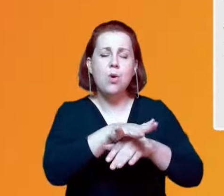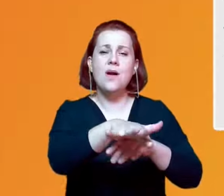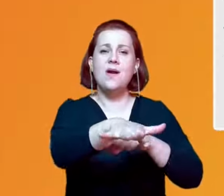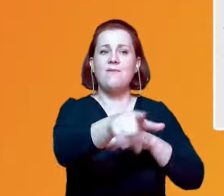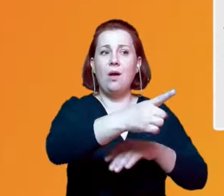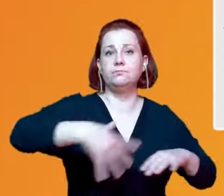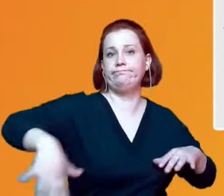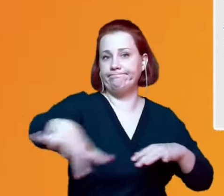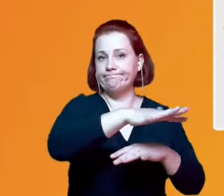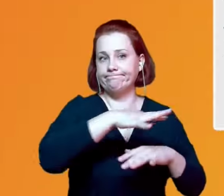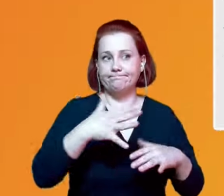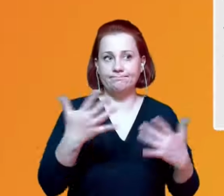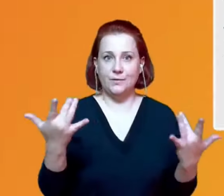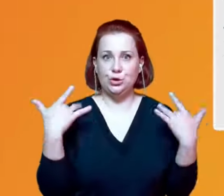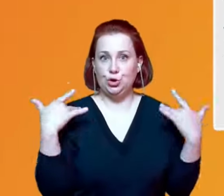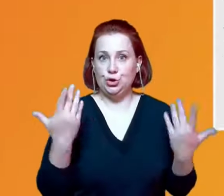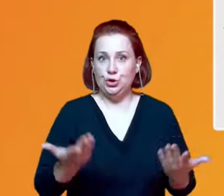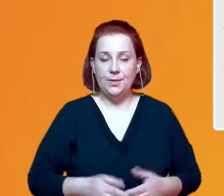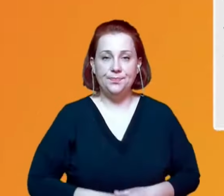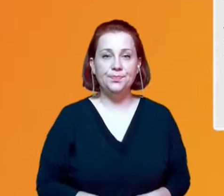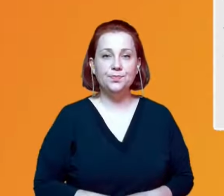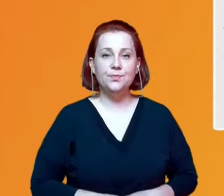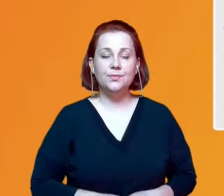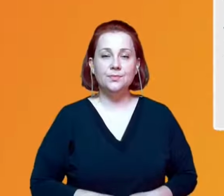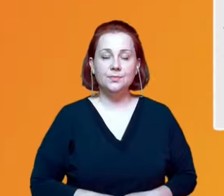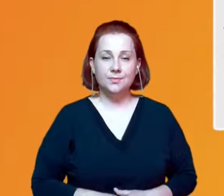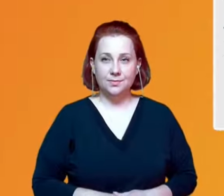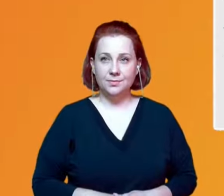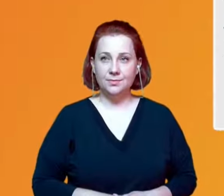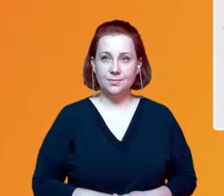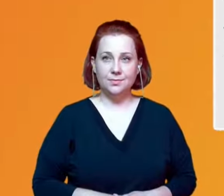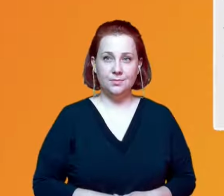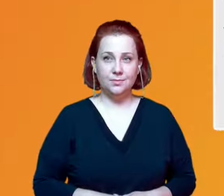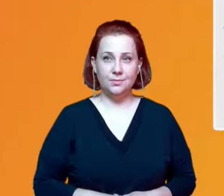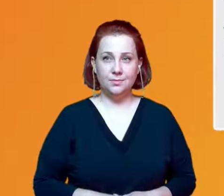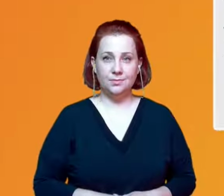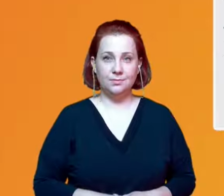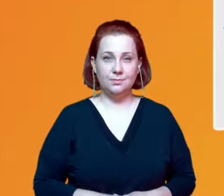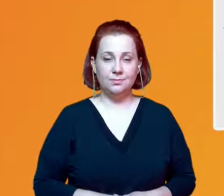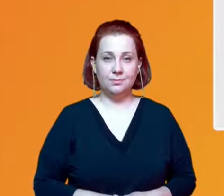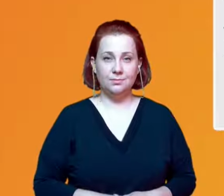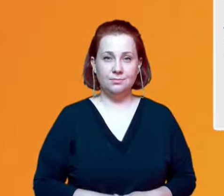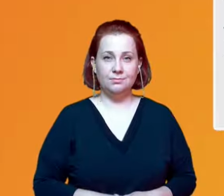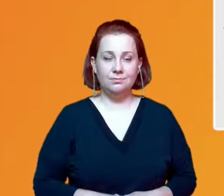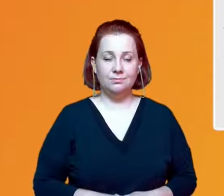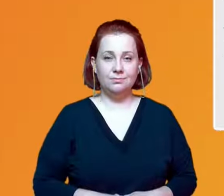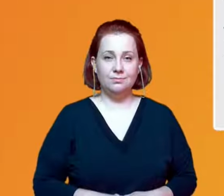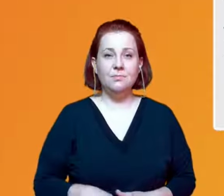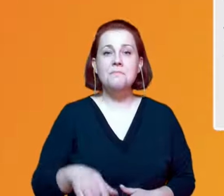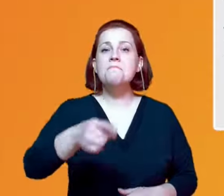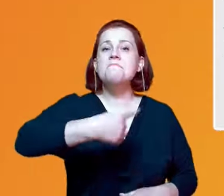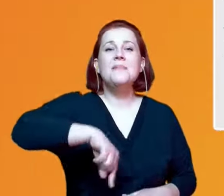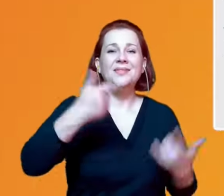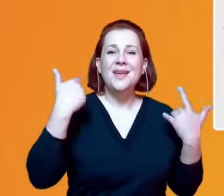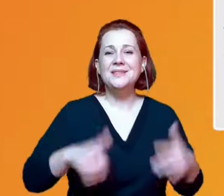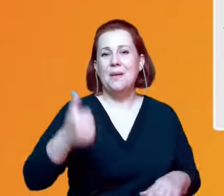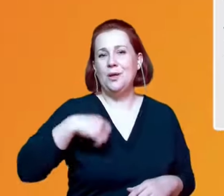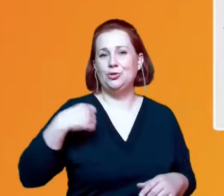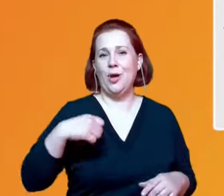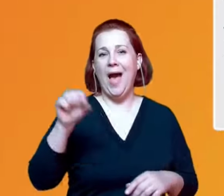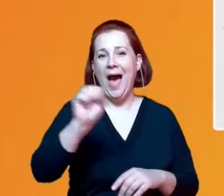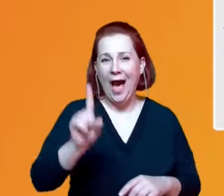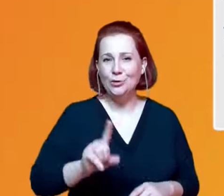otaczającą nas rzeczywistość. Nie chcemy jednak czekać, szanowni państwo, do samego forum, które przypomnę dokładnie